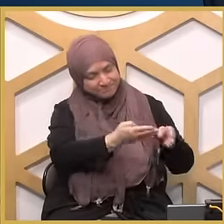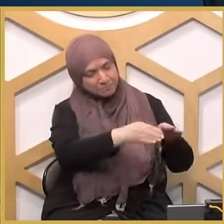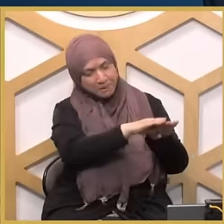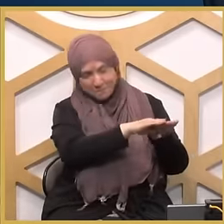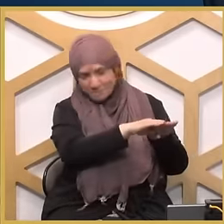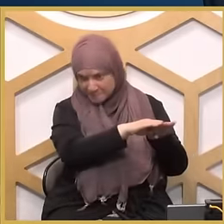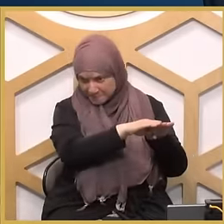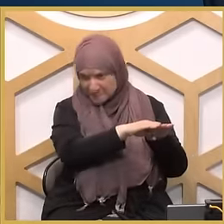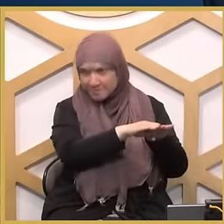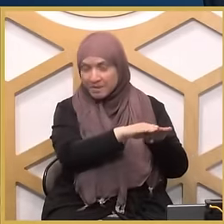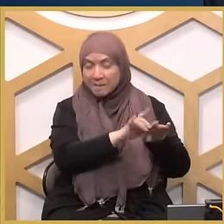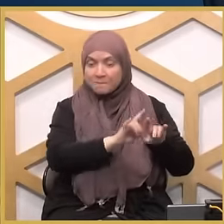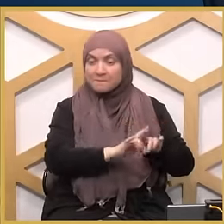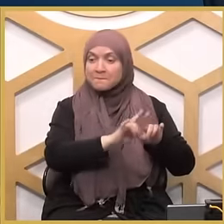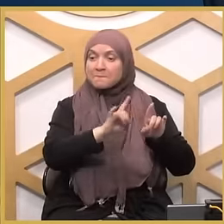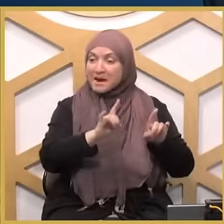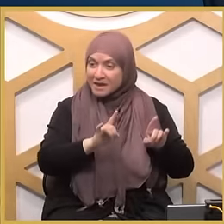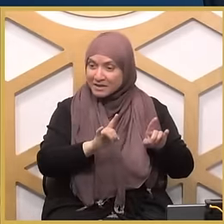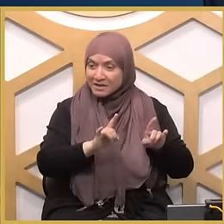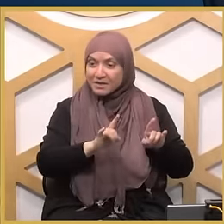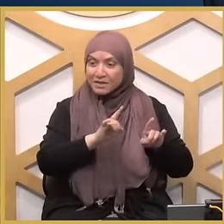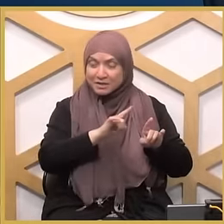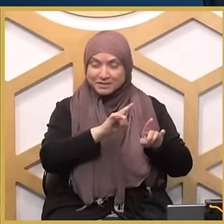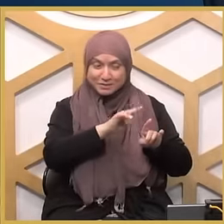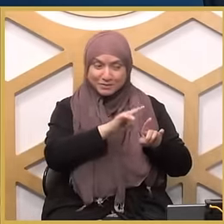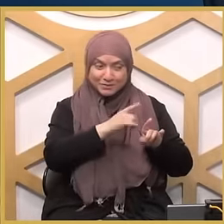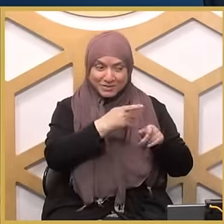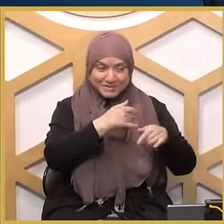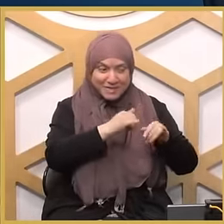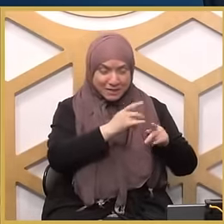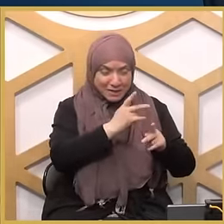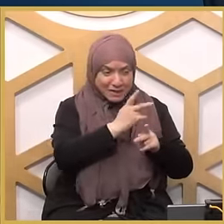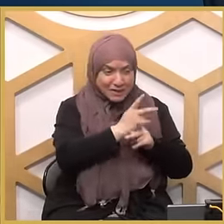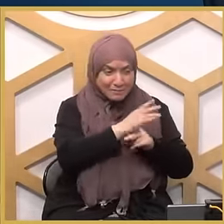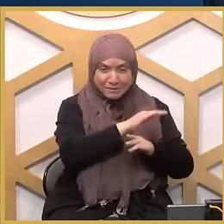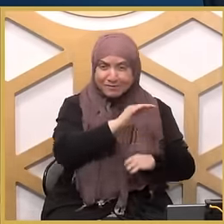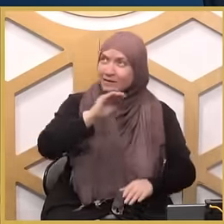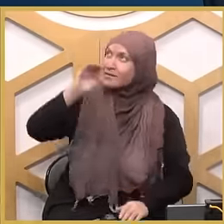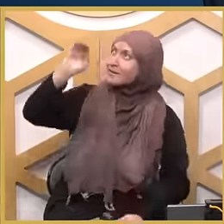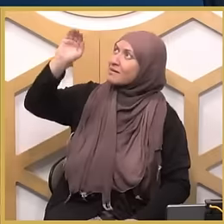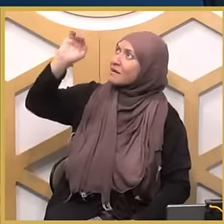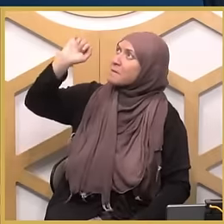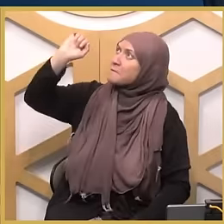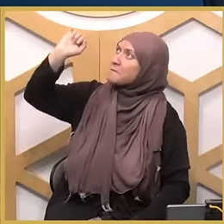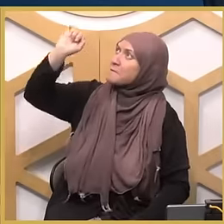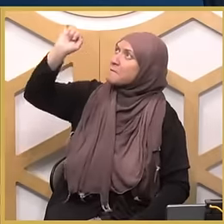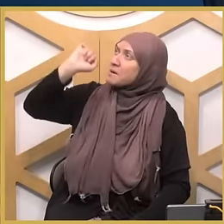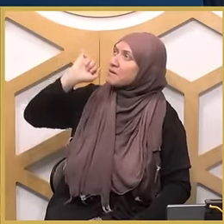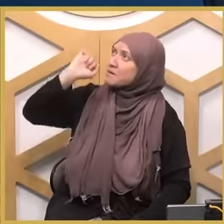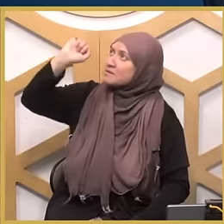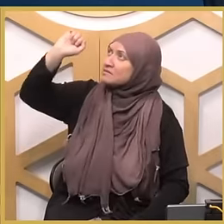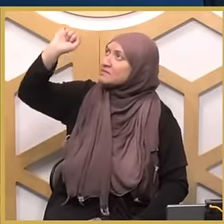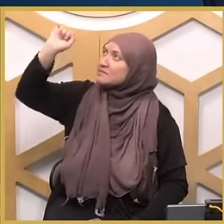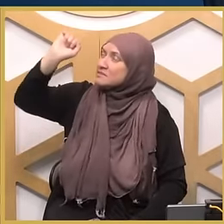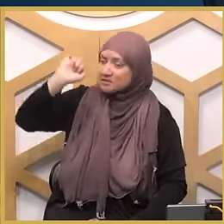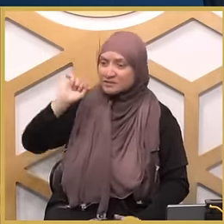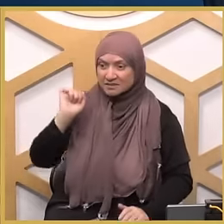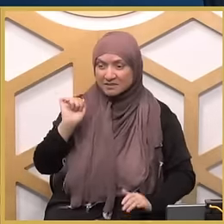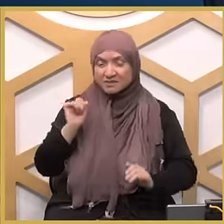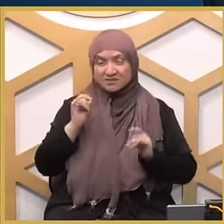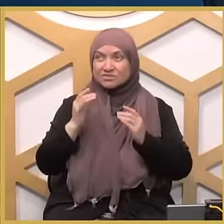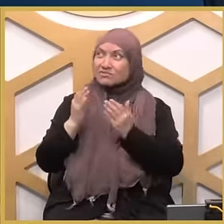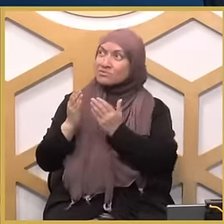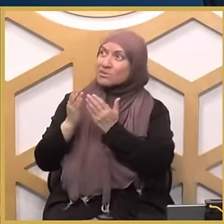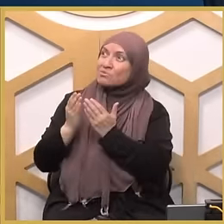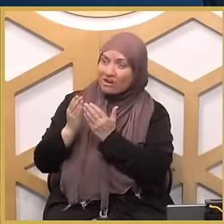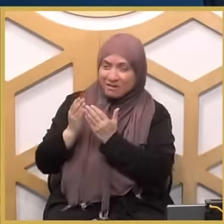Qayyim rahimahullah, he says, قَالْ إِنَّ اللَّهَ تَعَالَى إِذَا أَغْلَقَ بَابًا بِحِكْمَتِهِ فَتَحَ بَابًا بِرَحْمَتِهِ. That when Allah subhanahu wa ta'ala